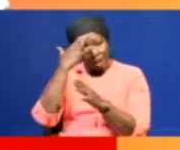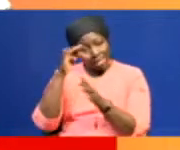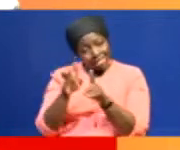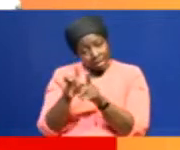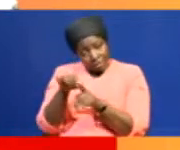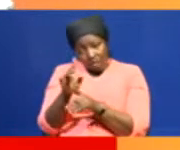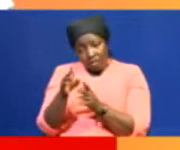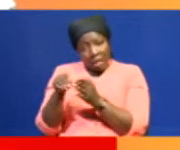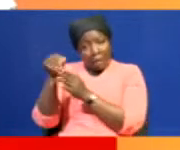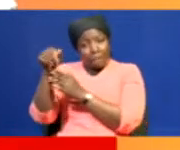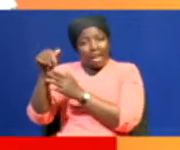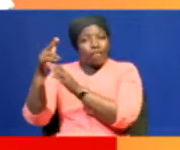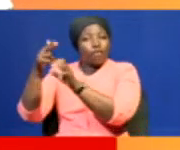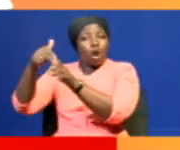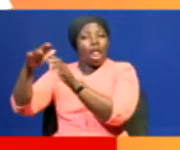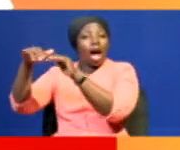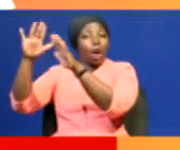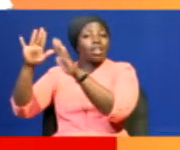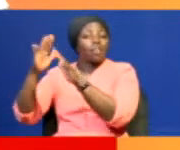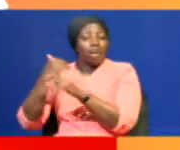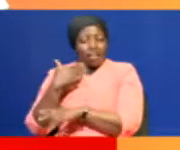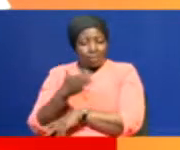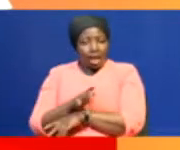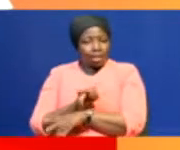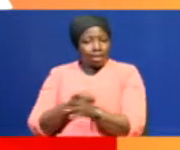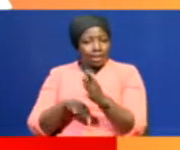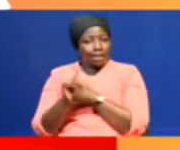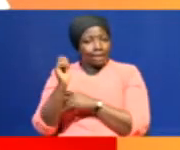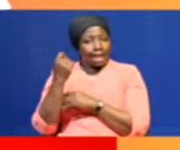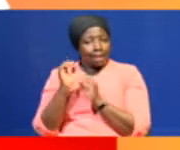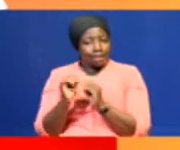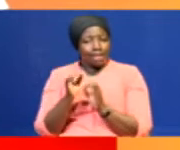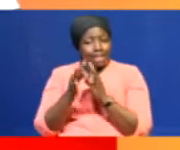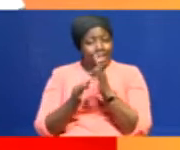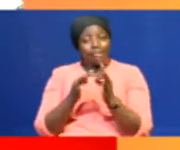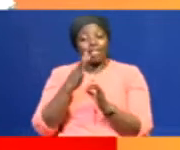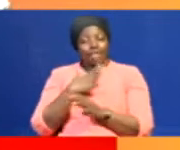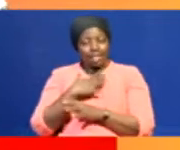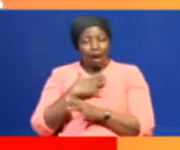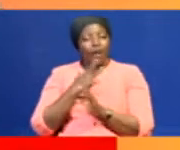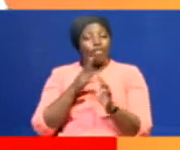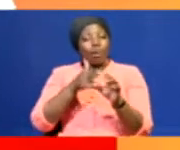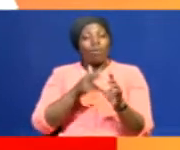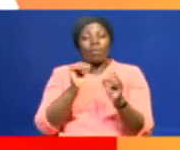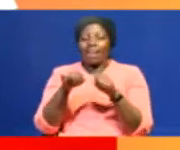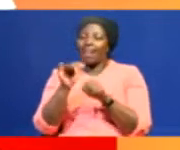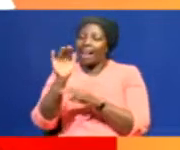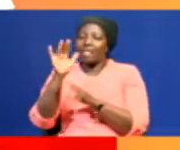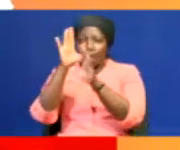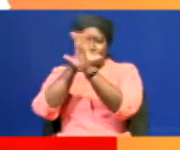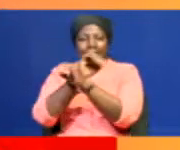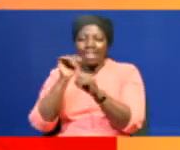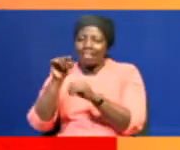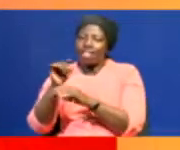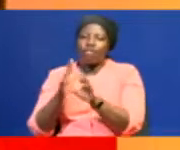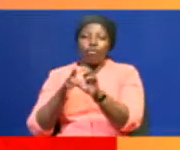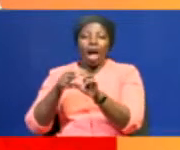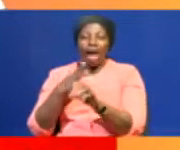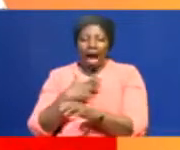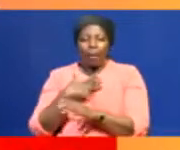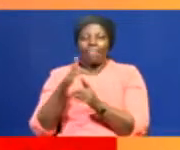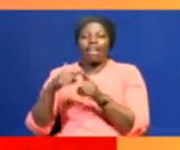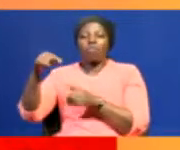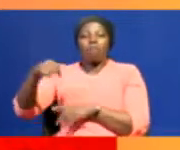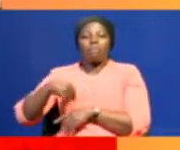Mafuta si ati tuko nayo hapa Kenya. Kama ingekuwa ni mafuta yetu, then tungambia rais, kwa nini hii mafuta ni yetu na unatuuzia bei kali? Lakini yeye pia lazima aende